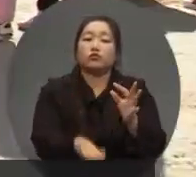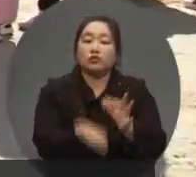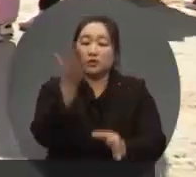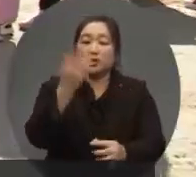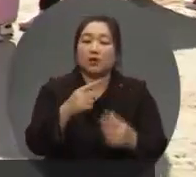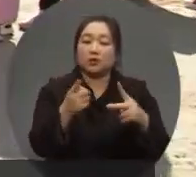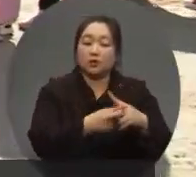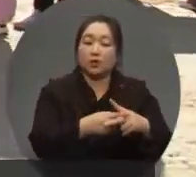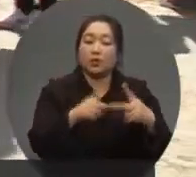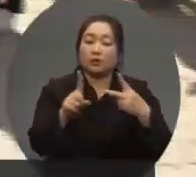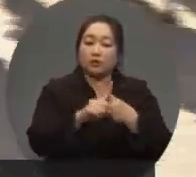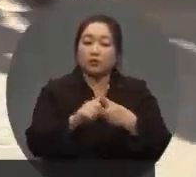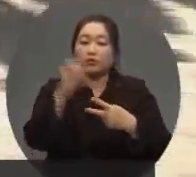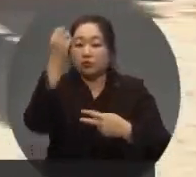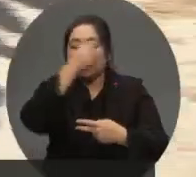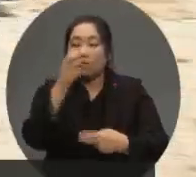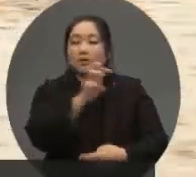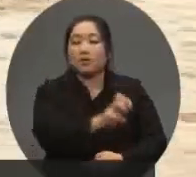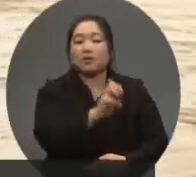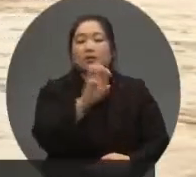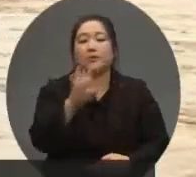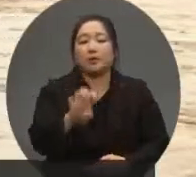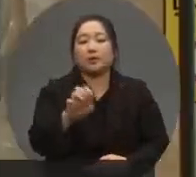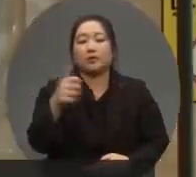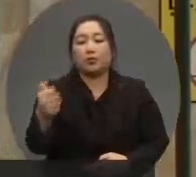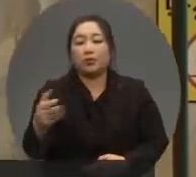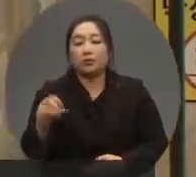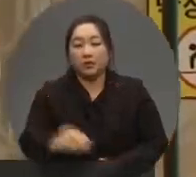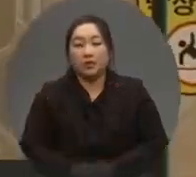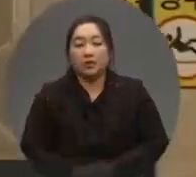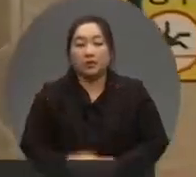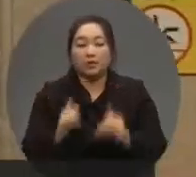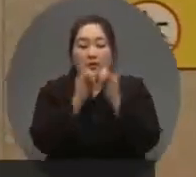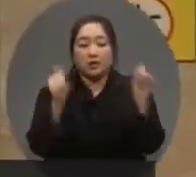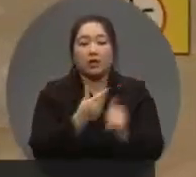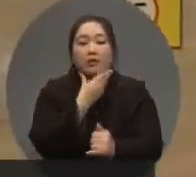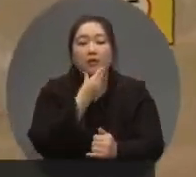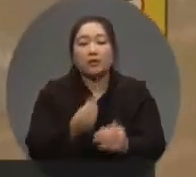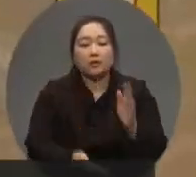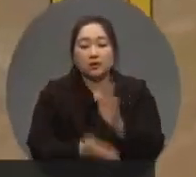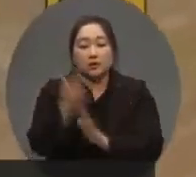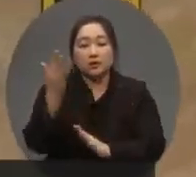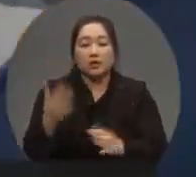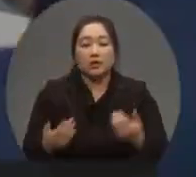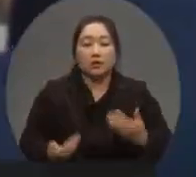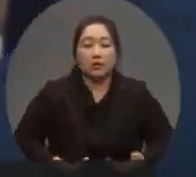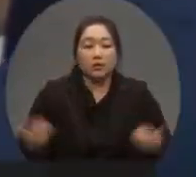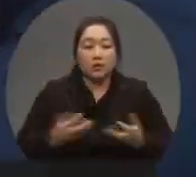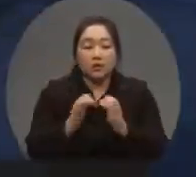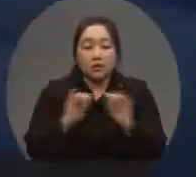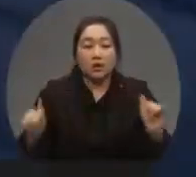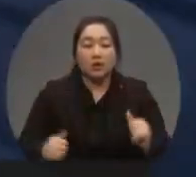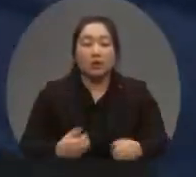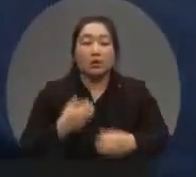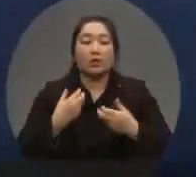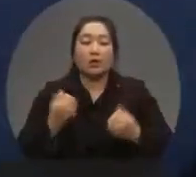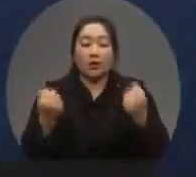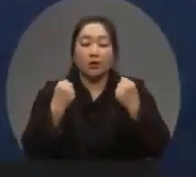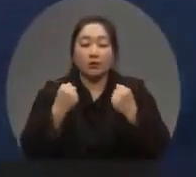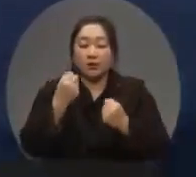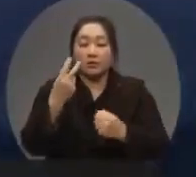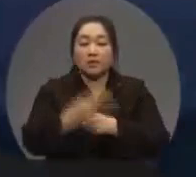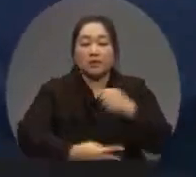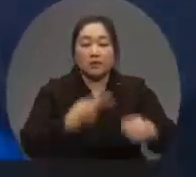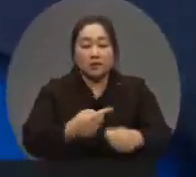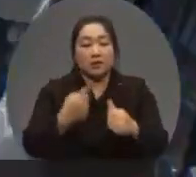초중고 각 30 40 50만 원씩 나오고 사회복지시설종사자 건강 검진비가 경제로 1인당 30만 원